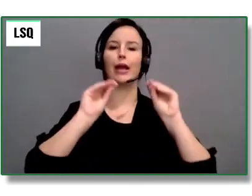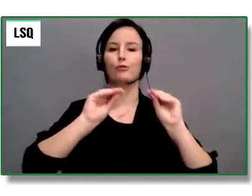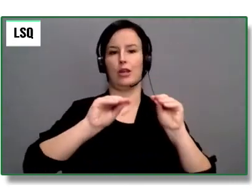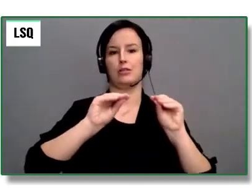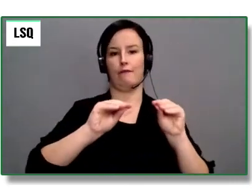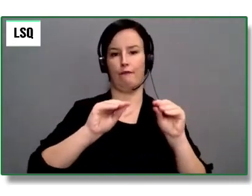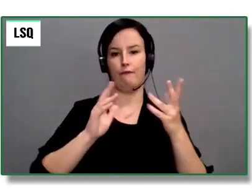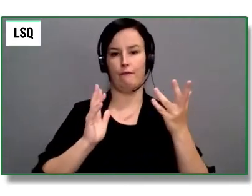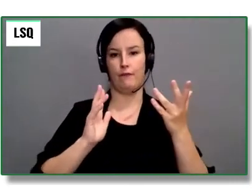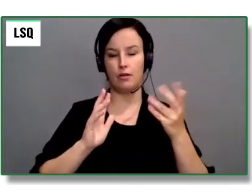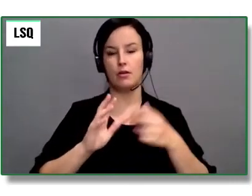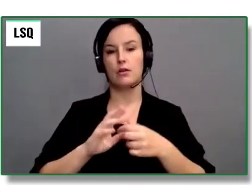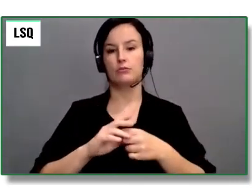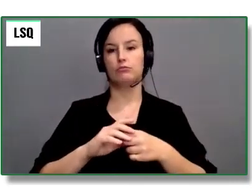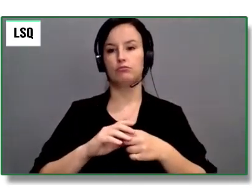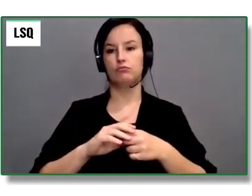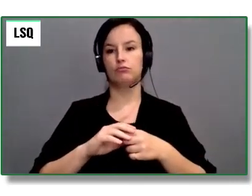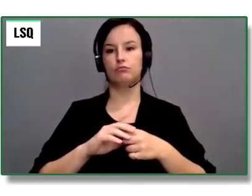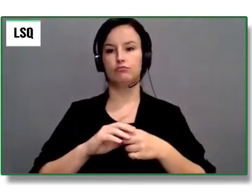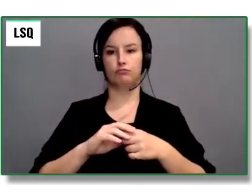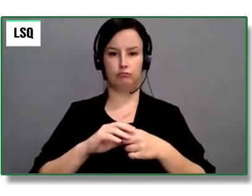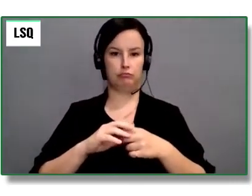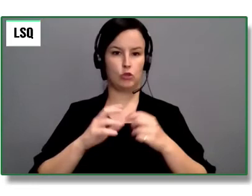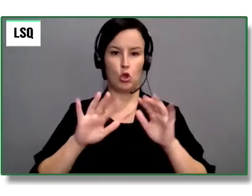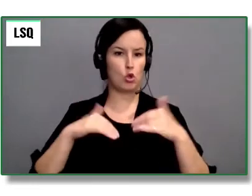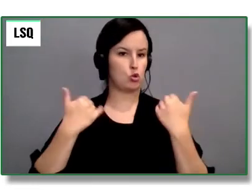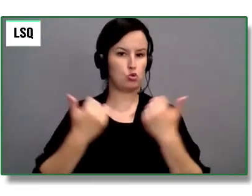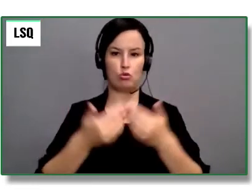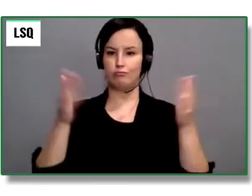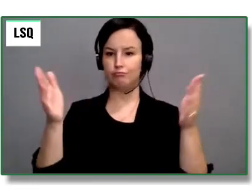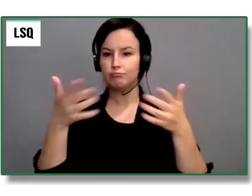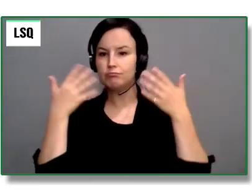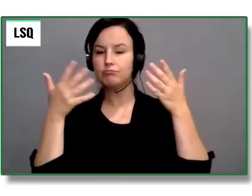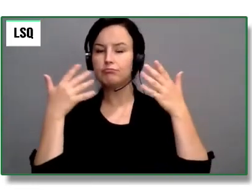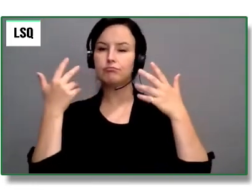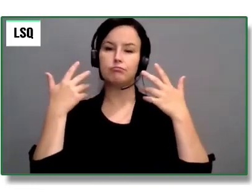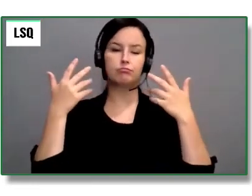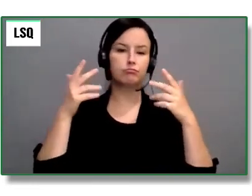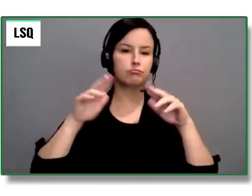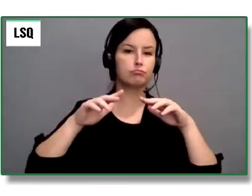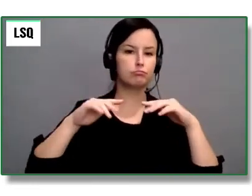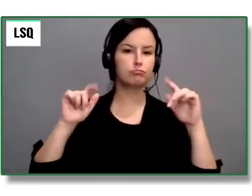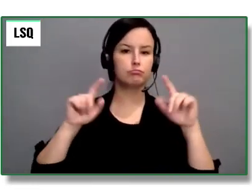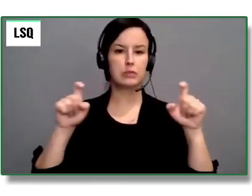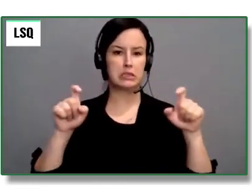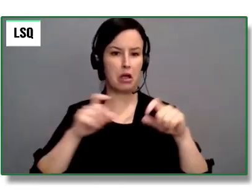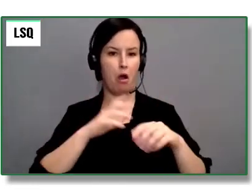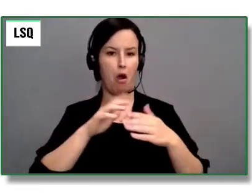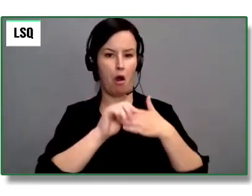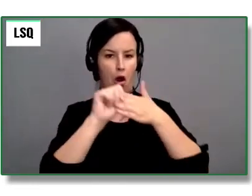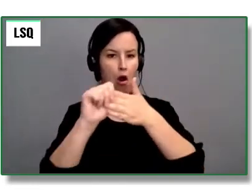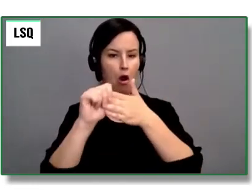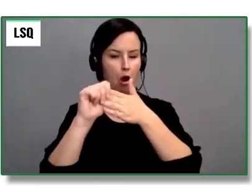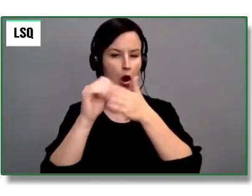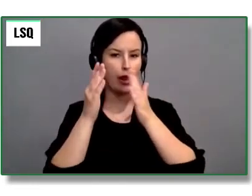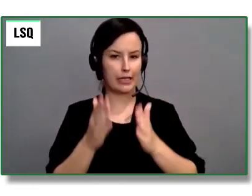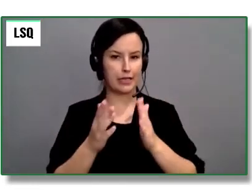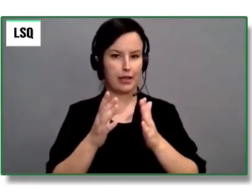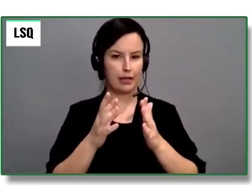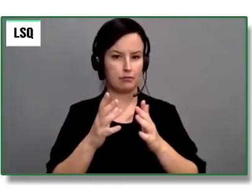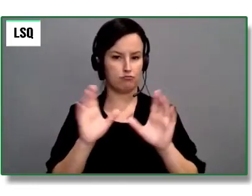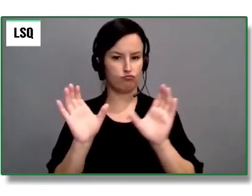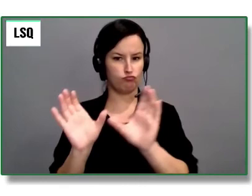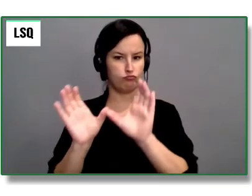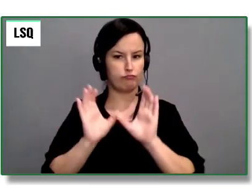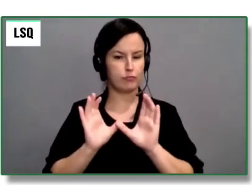Alors, ces balades, ces randonnées dans la nature thérapeutiques sont faites par des guides donc certifiés par